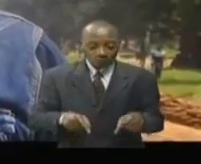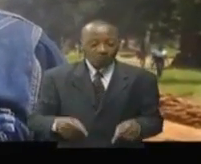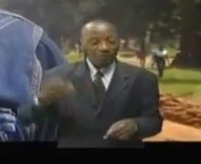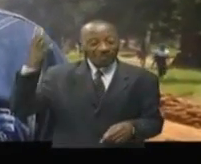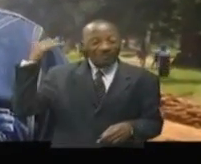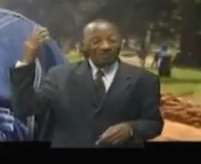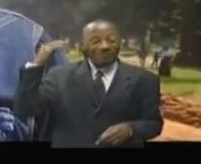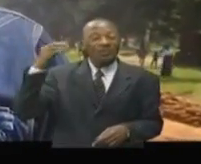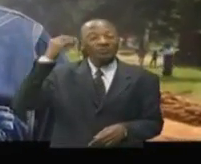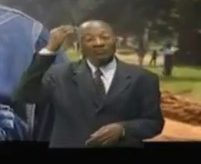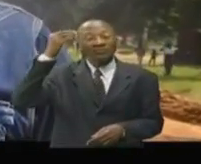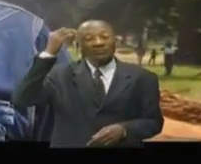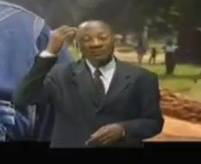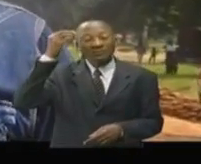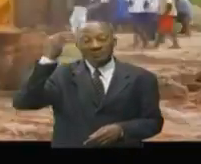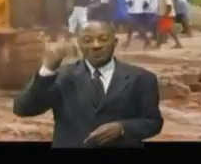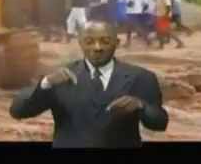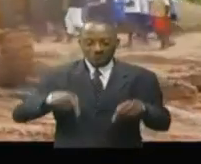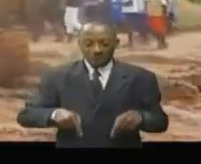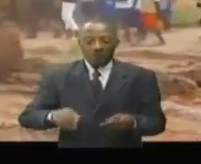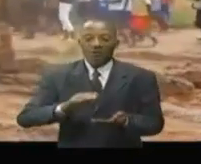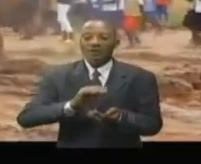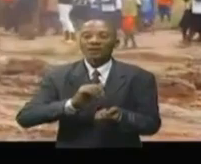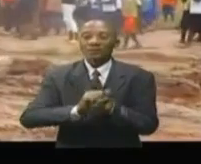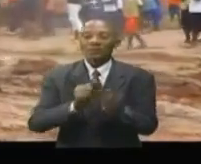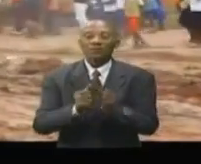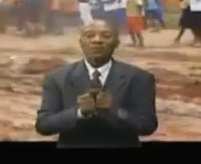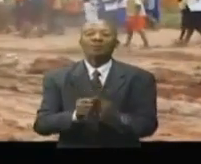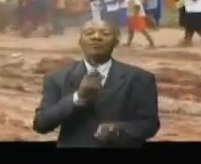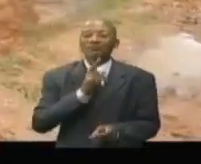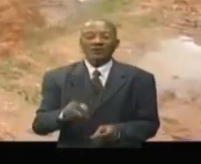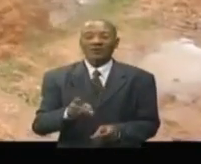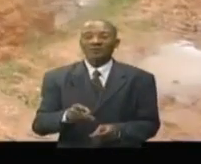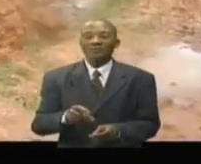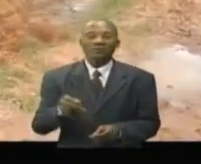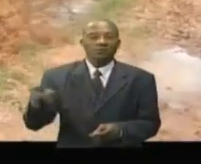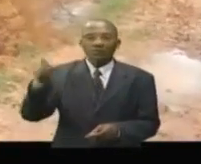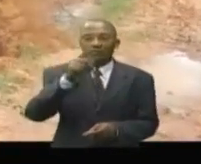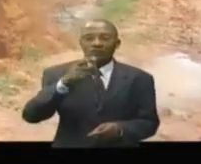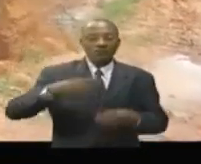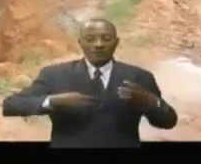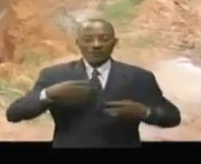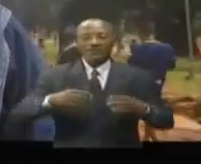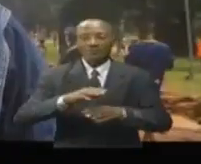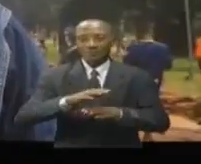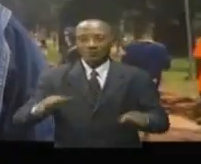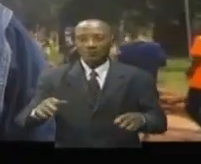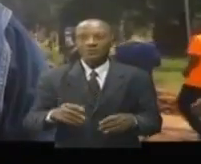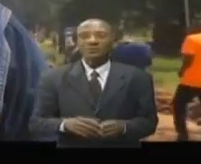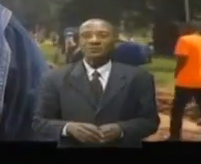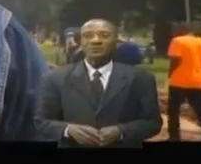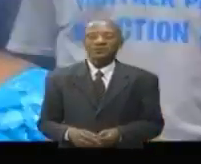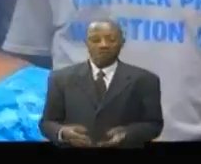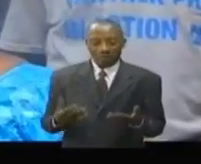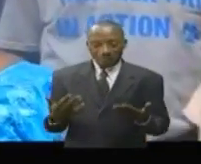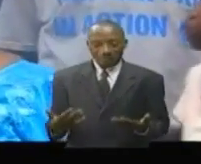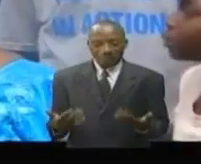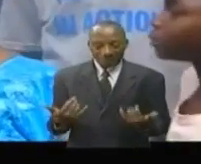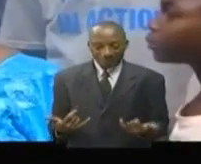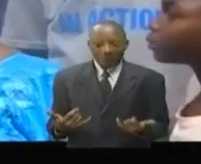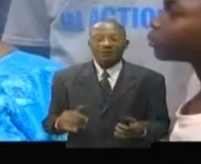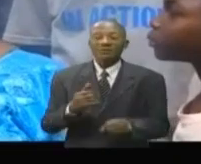réalité. Nous voyons de nouveau notre gouverneur revenir à nous après quelques jours pour concrétiser sa promesse, qui est